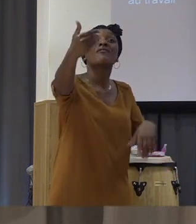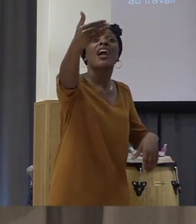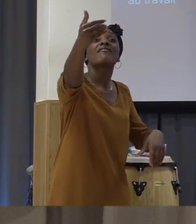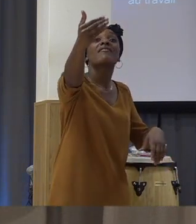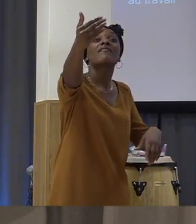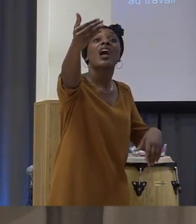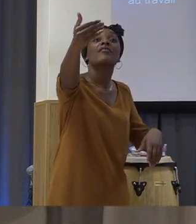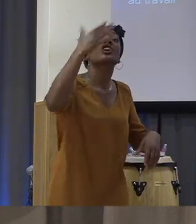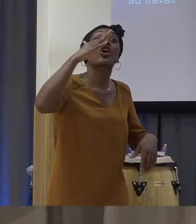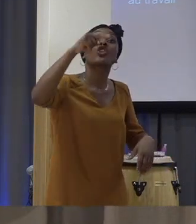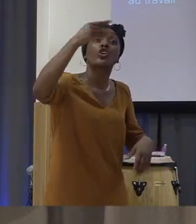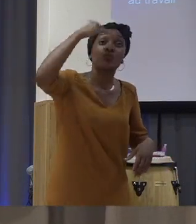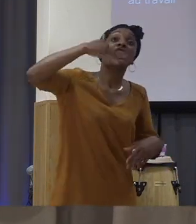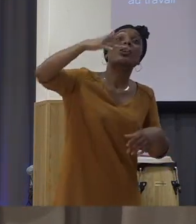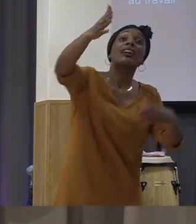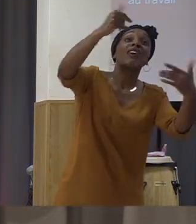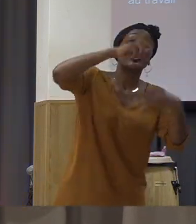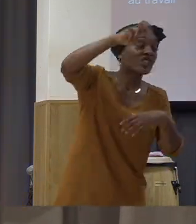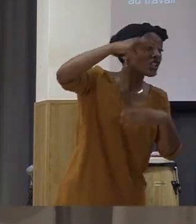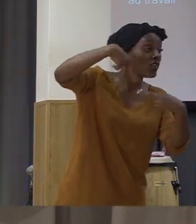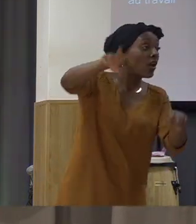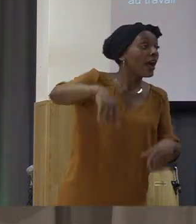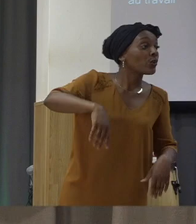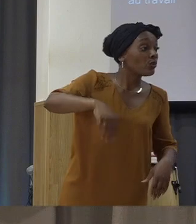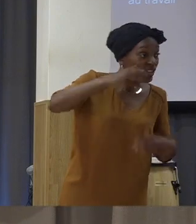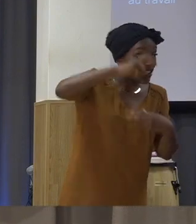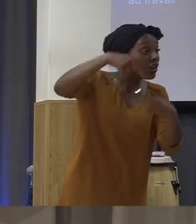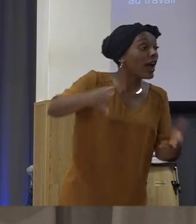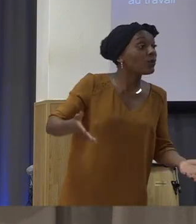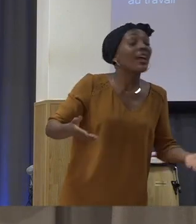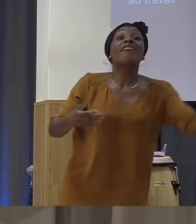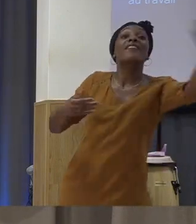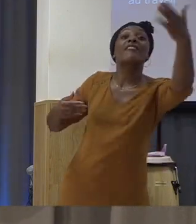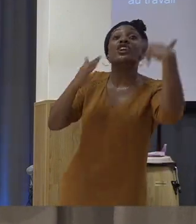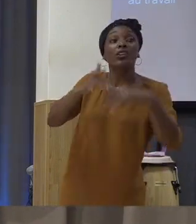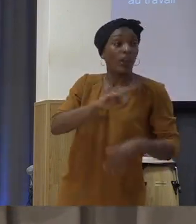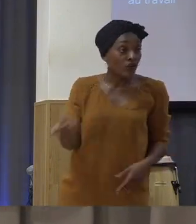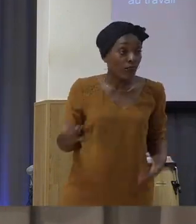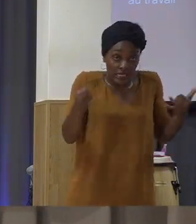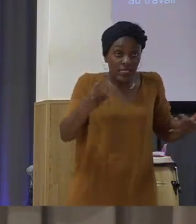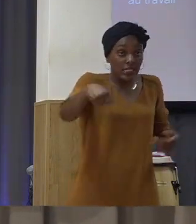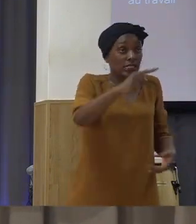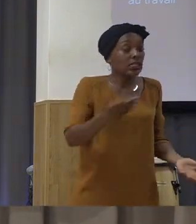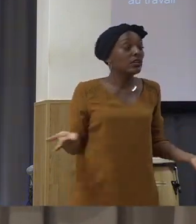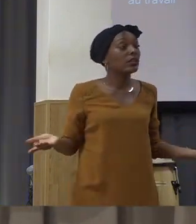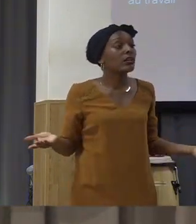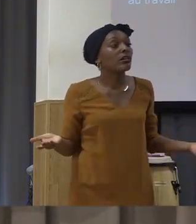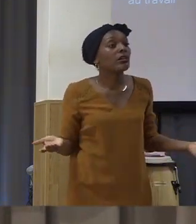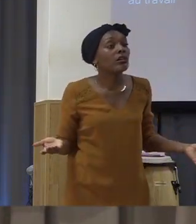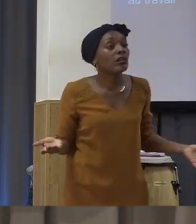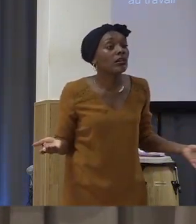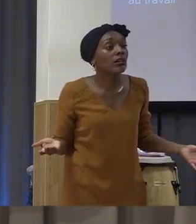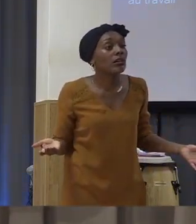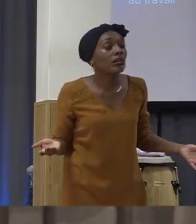J'ai besoin d'un chanteur. Je vais dans la rue et puis j'appelle quelqu'un. Je dis, allez, viens avec nous, on a besoin d'un chanteur. Ouais, forcément, le chanteur,